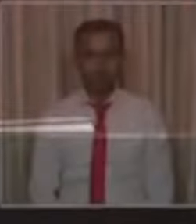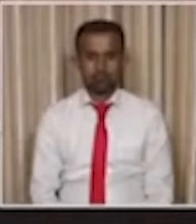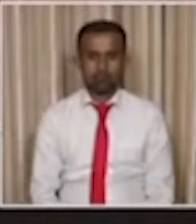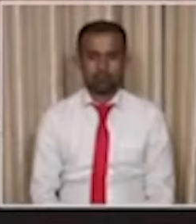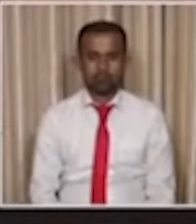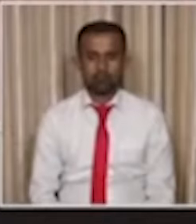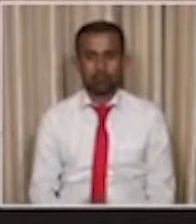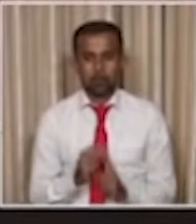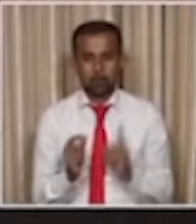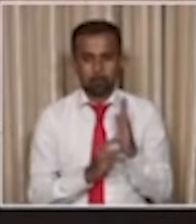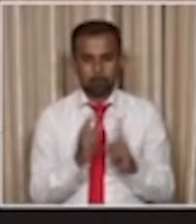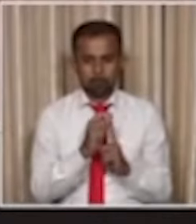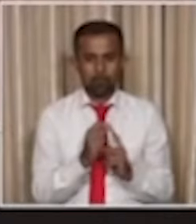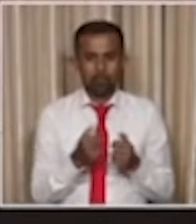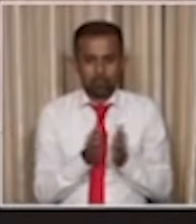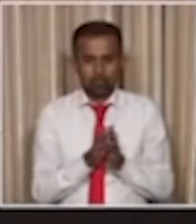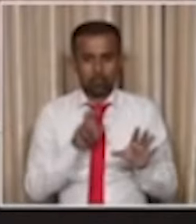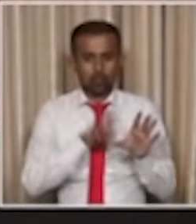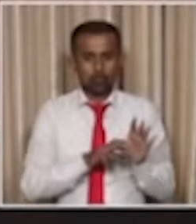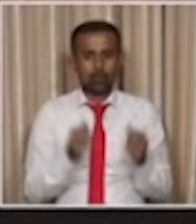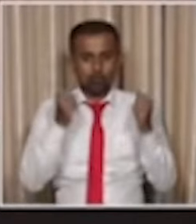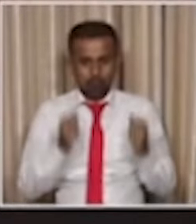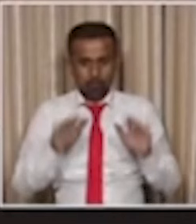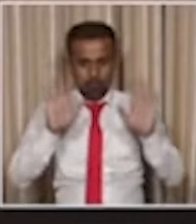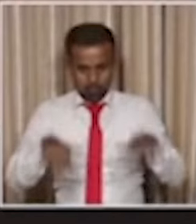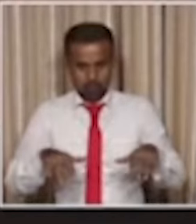සියලුම ගරු මන්ත්‍රීතුමාලා තමන්ගේ ආසනවල ඉඳගන්න.